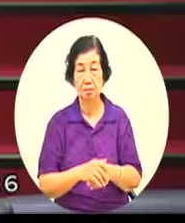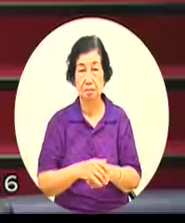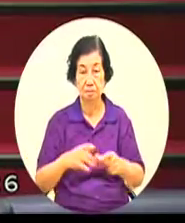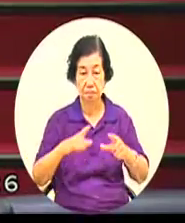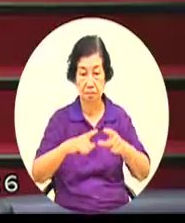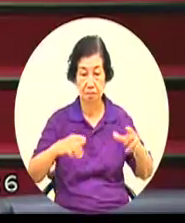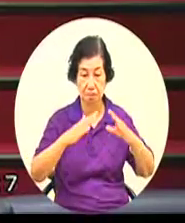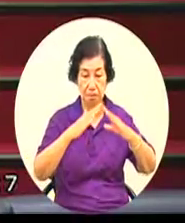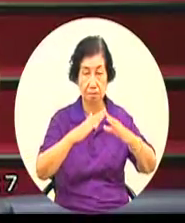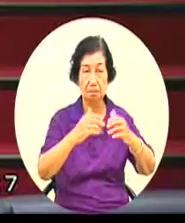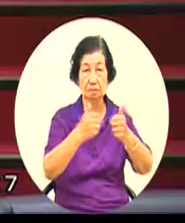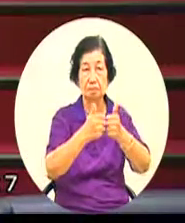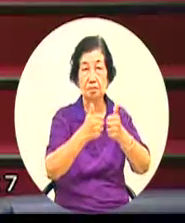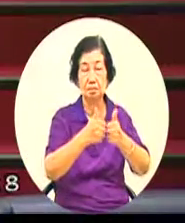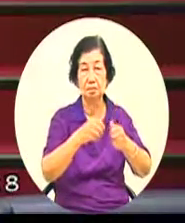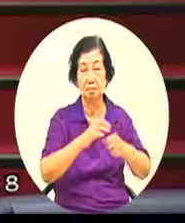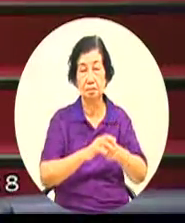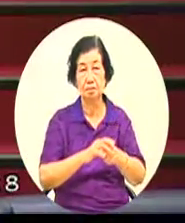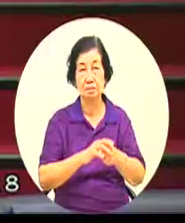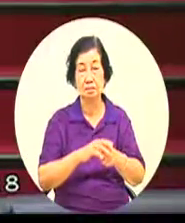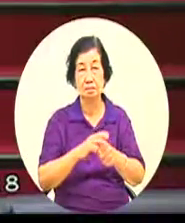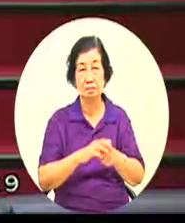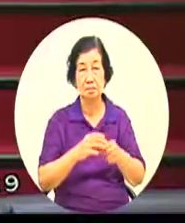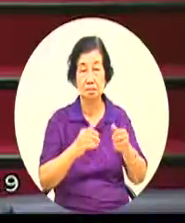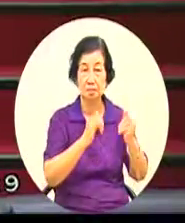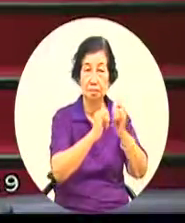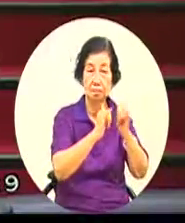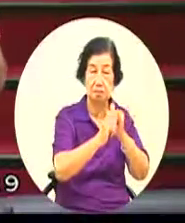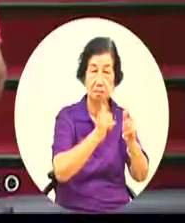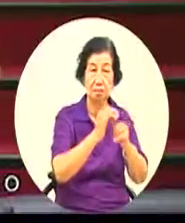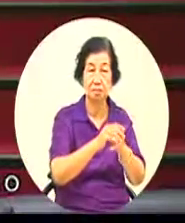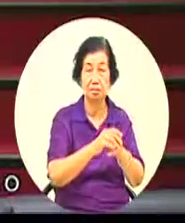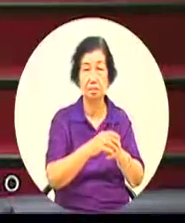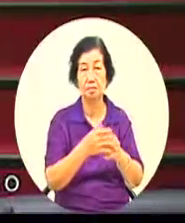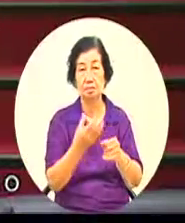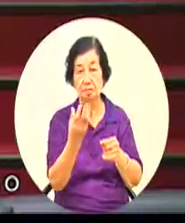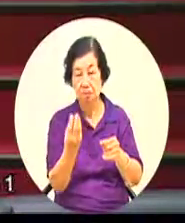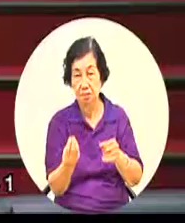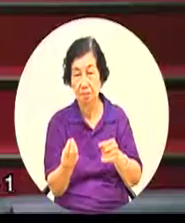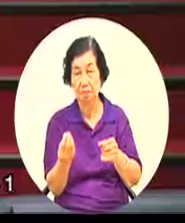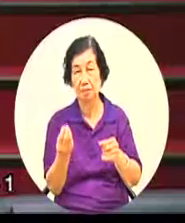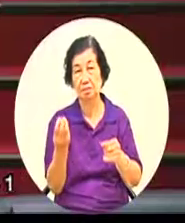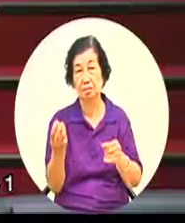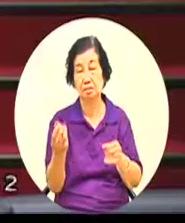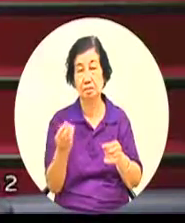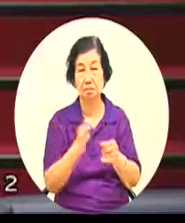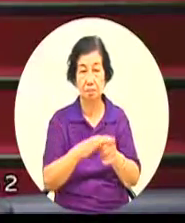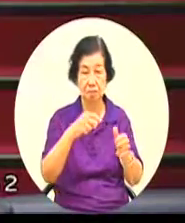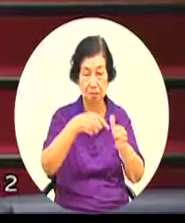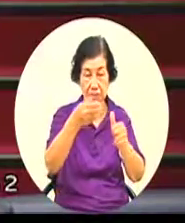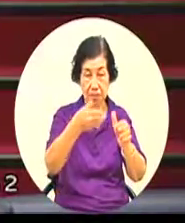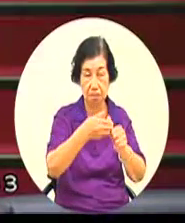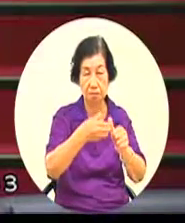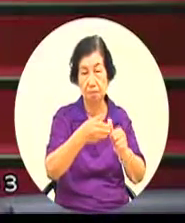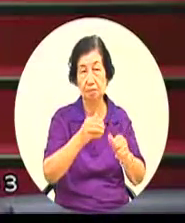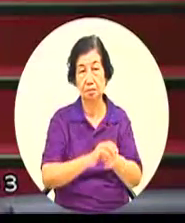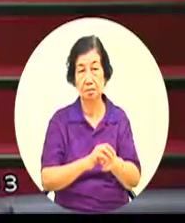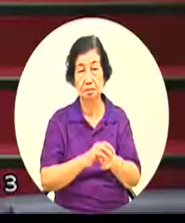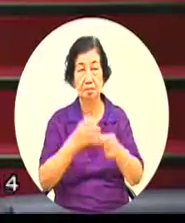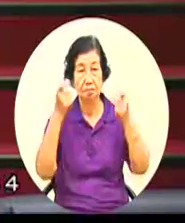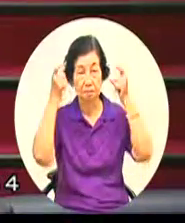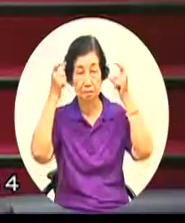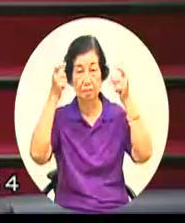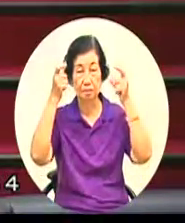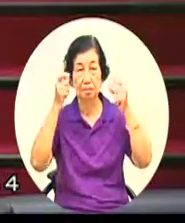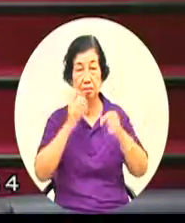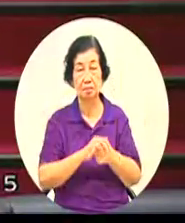面的少数的子弟来做这样的一个教育了哈。那我们高雄